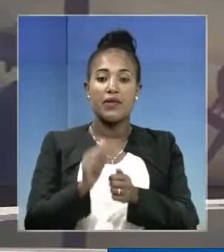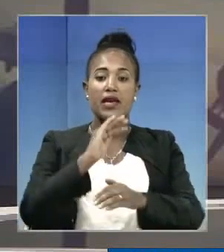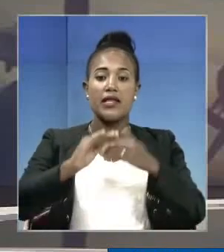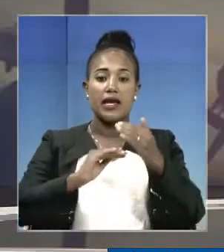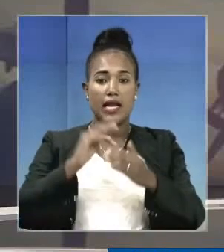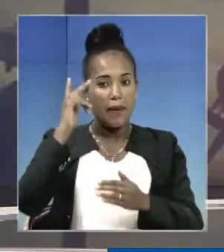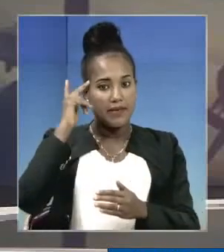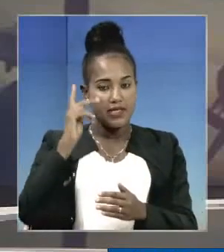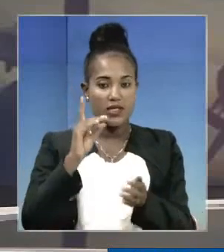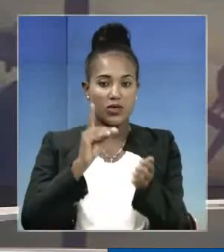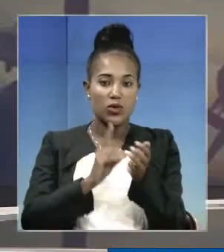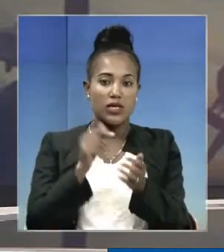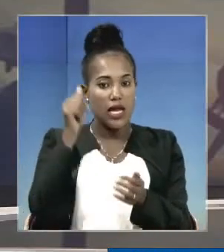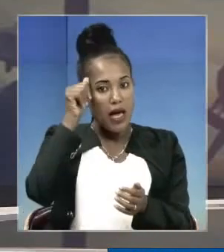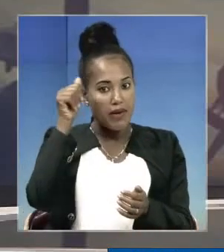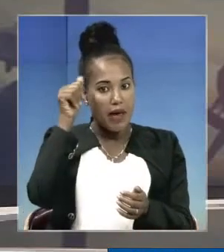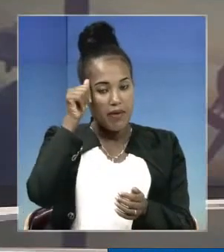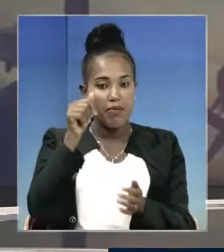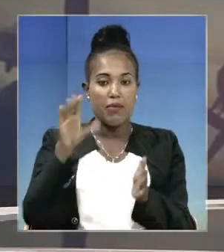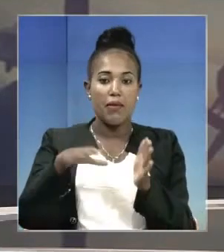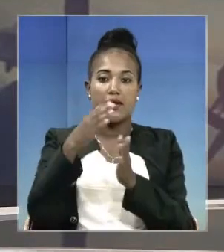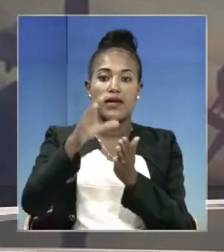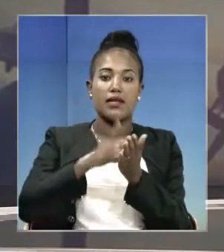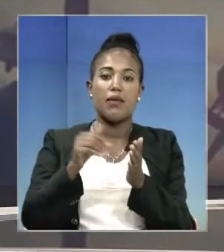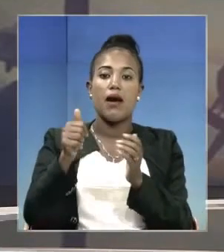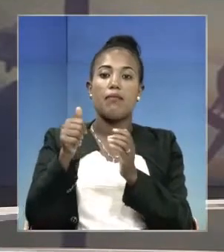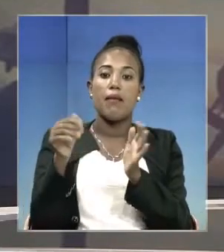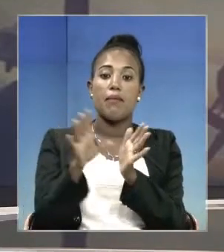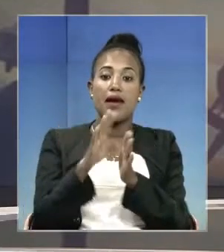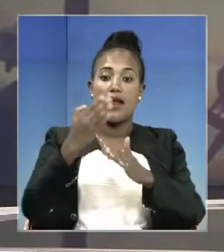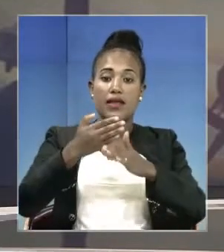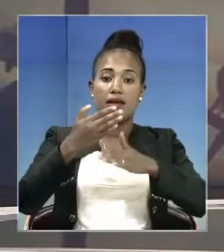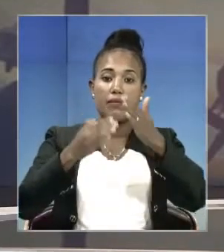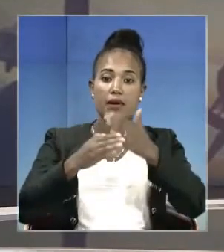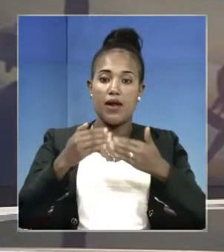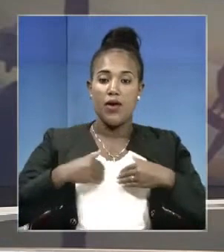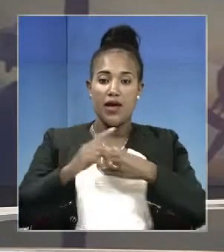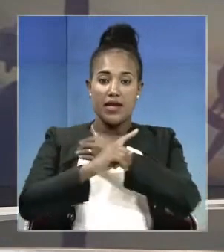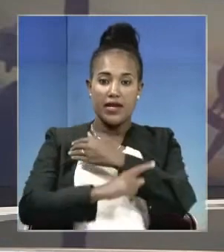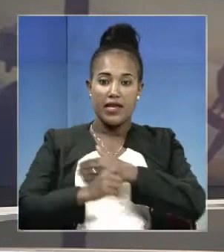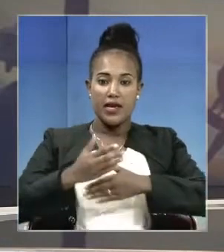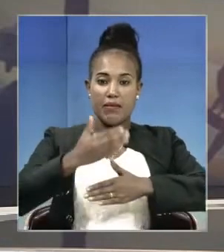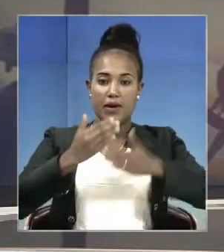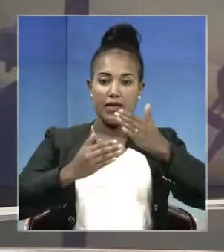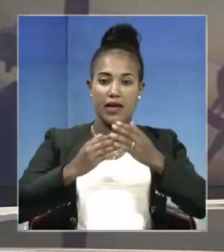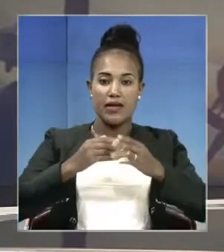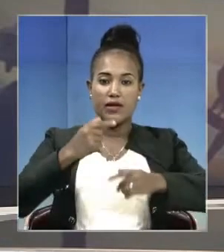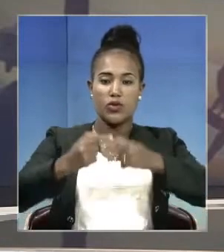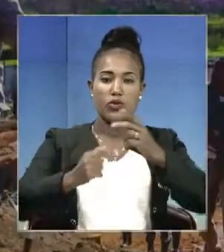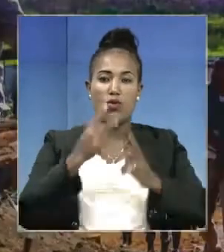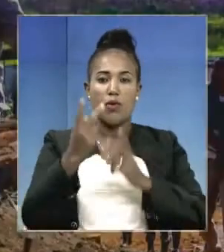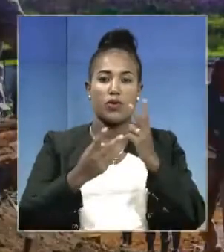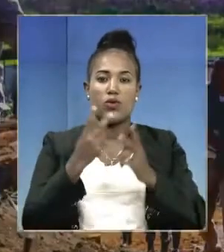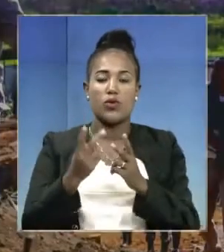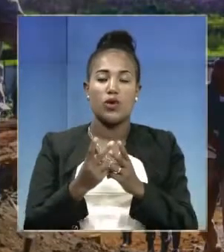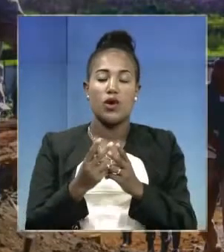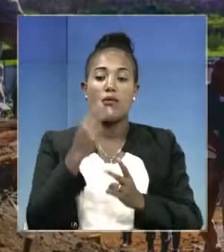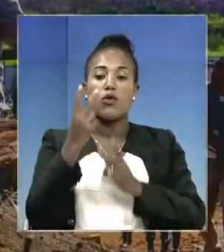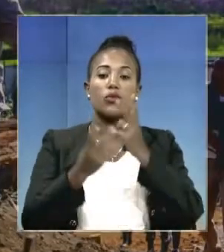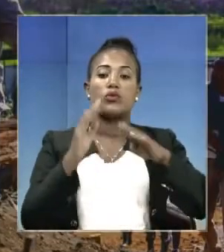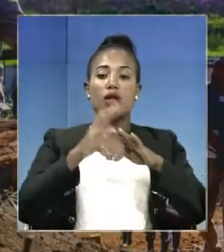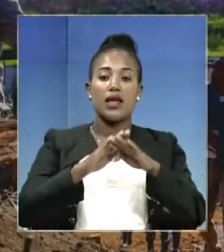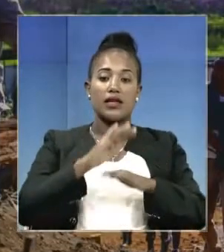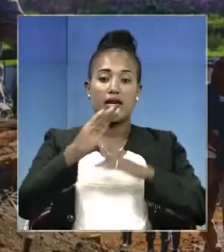ጠቅላይ ሚኒስትር ዶክተር አብይ አህመድ በባህር ዳር ከተማ በአባይ ወንዝ ላይ የተገነባ ያለውን ድልድይ የግንባታ ሂደት ጎበኙ። በጉብኝቱ